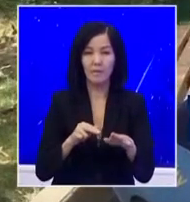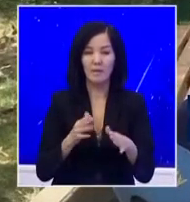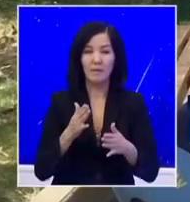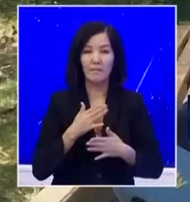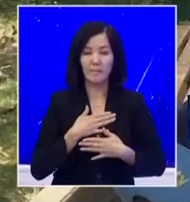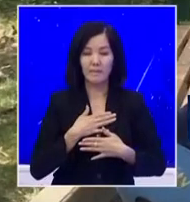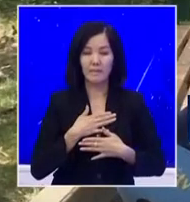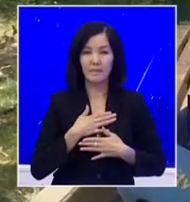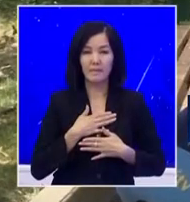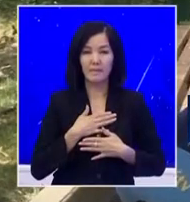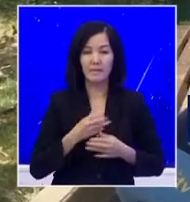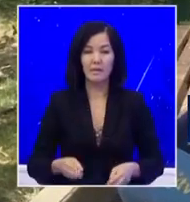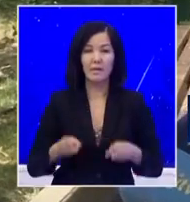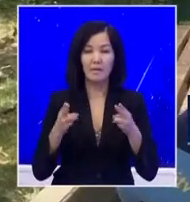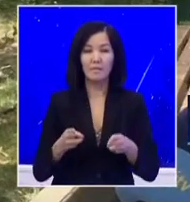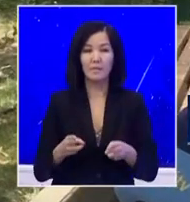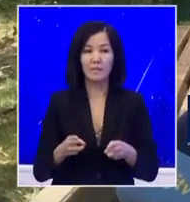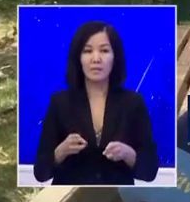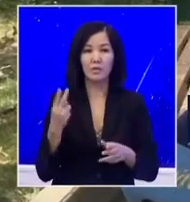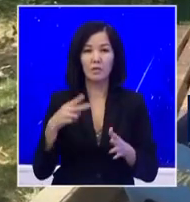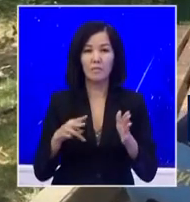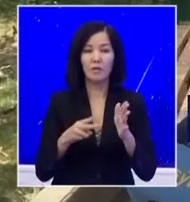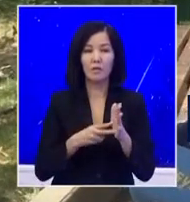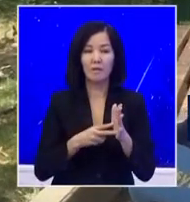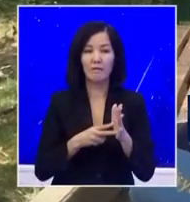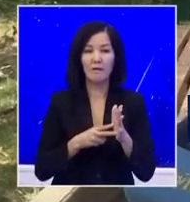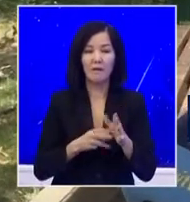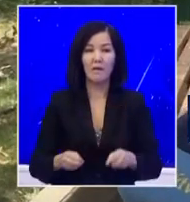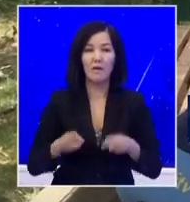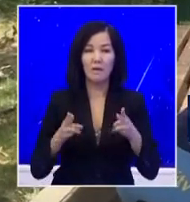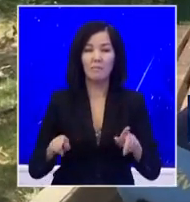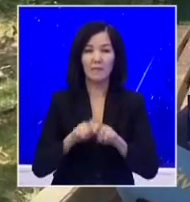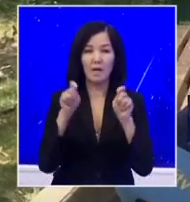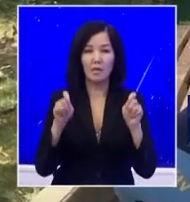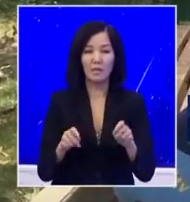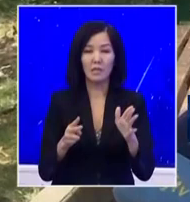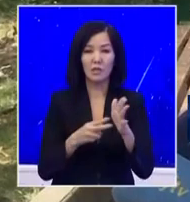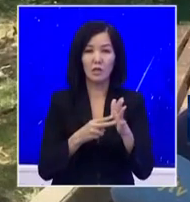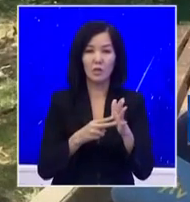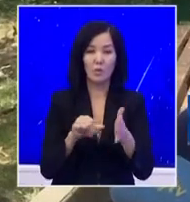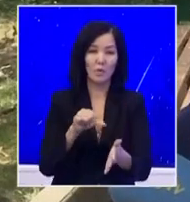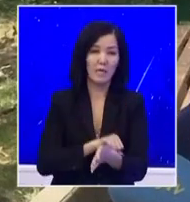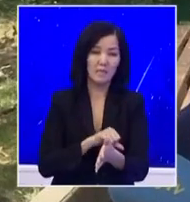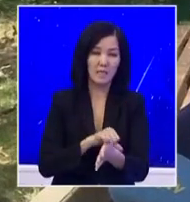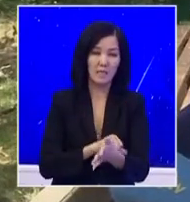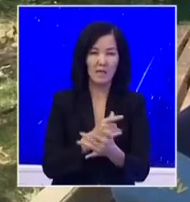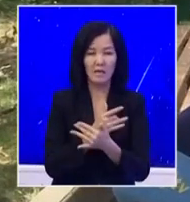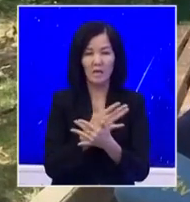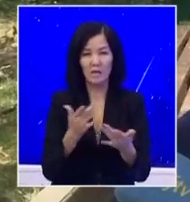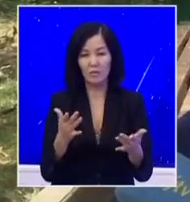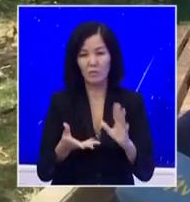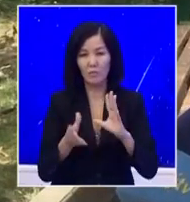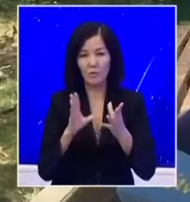бүкіл қылмыстарға шығамыз. Соны біз 27 қылмыс ашылды жылдың басынан. Оның 7 есірткі зат